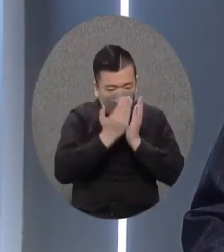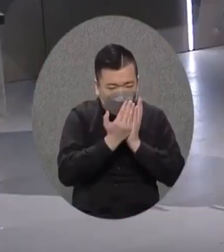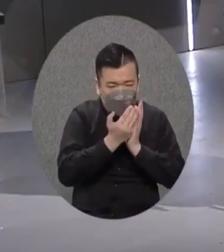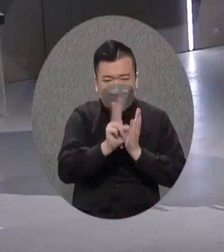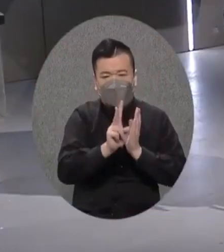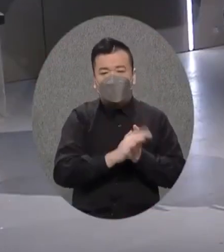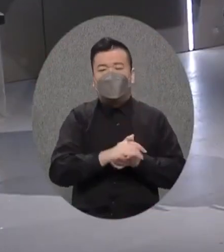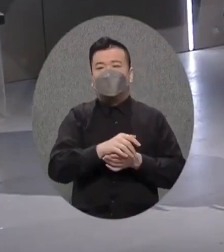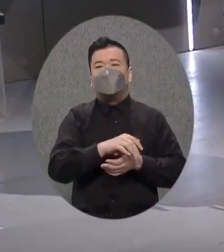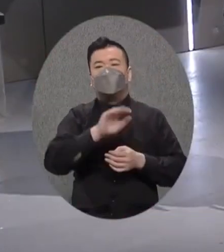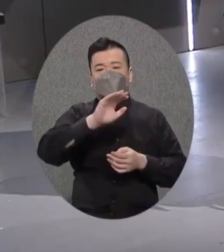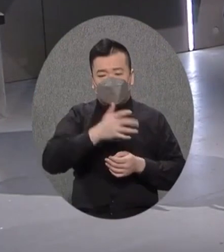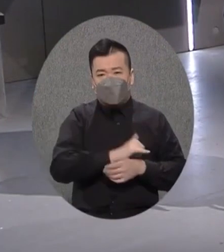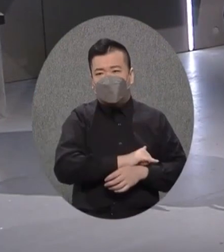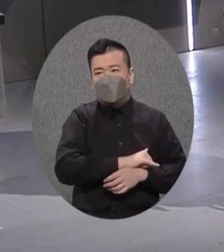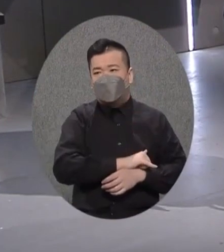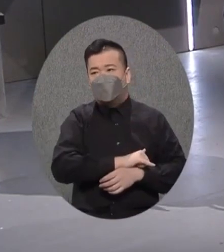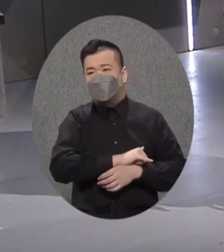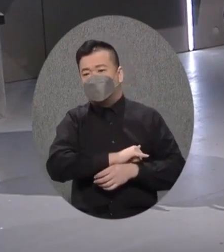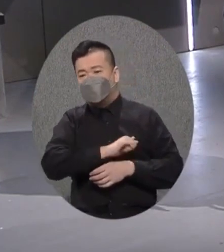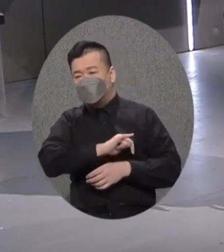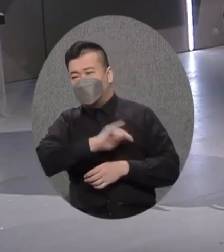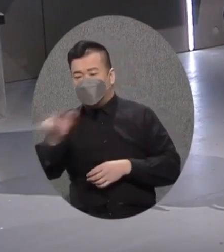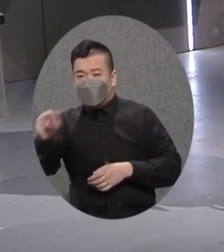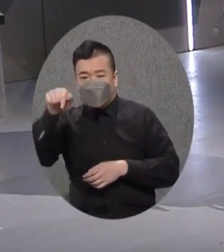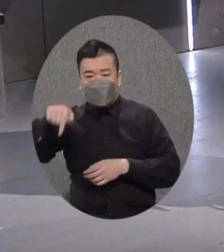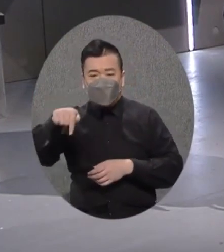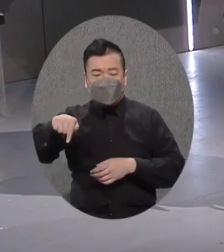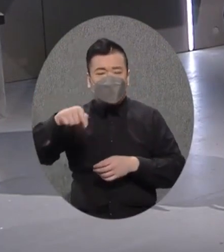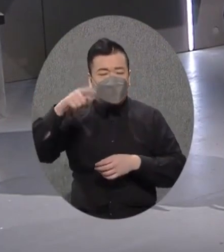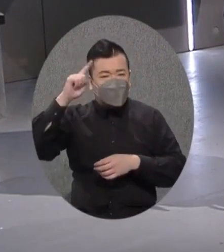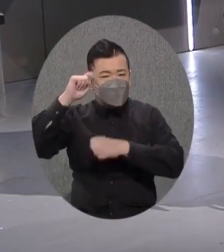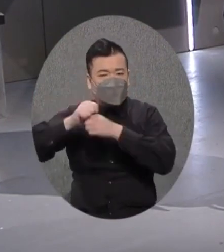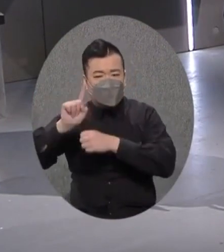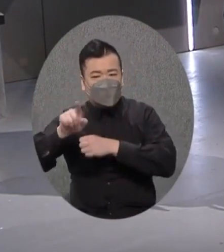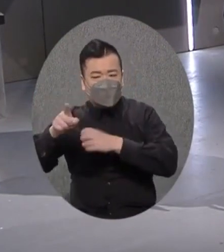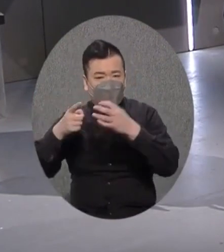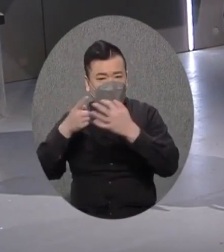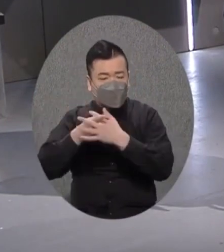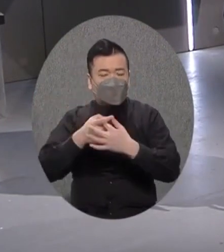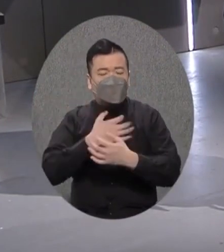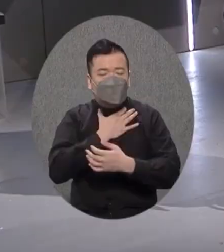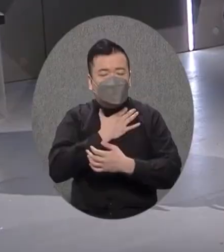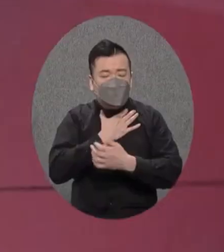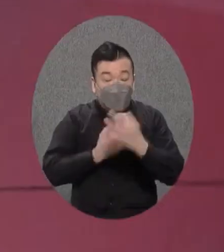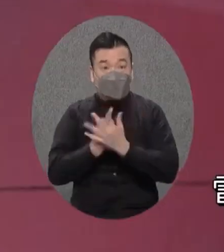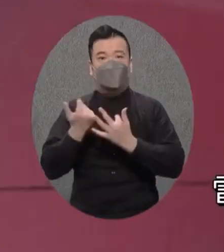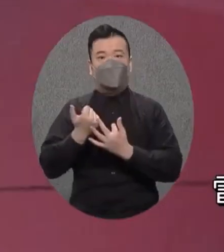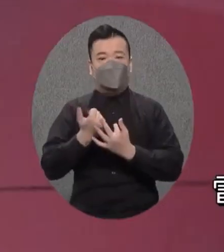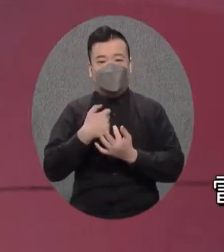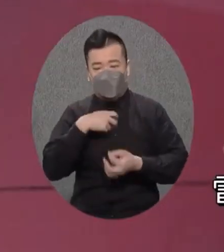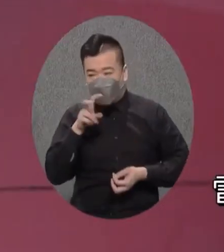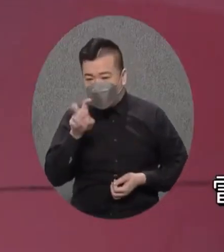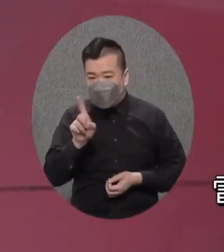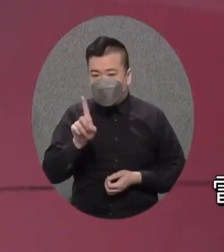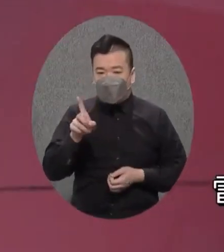樣。咁但係喺當時另外一個風氣就係話，去突破嗰個樽頸嘅時候，電腦媒